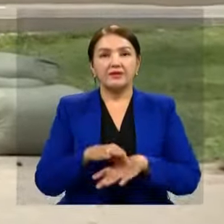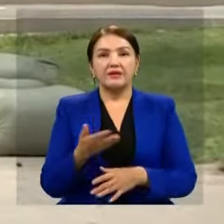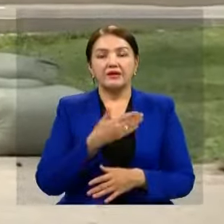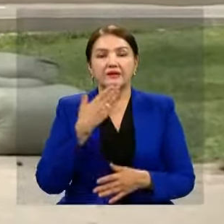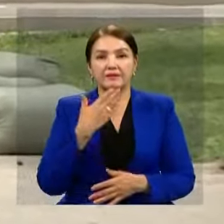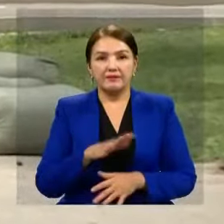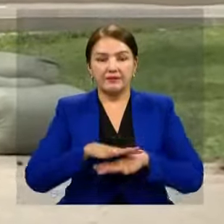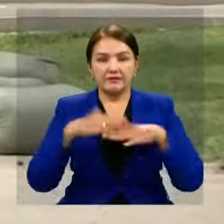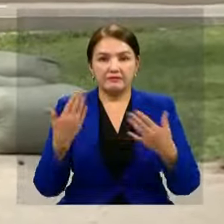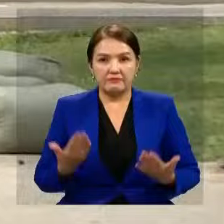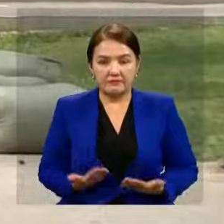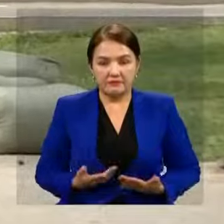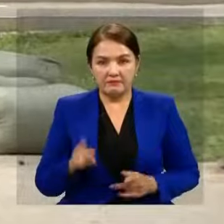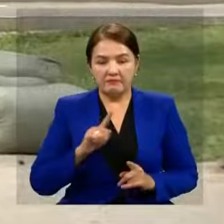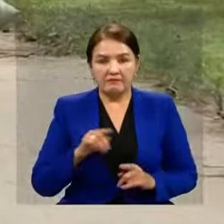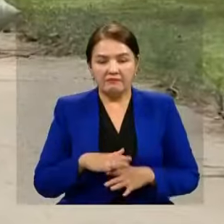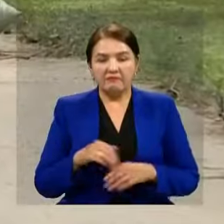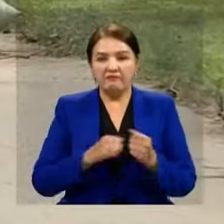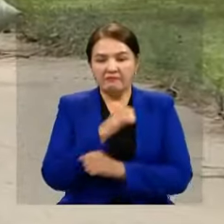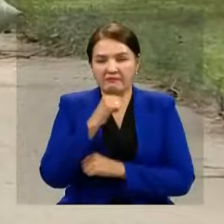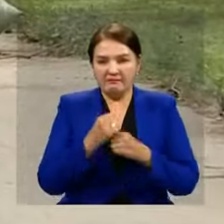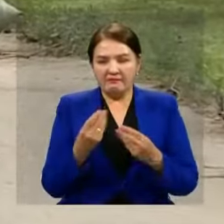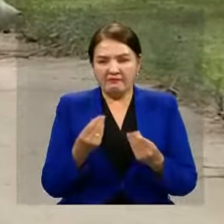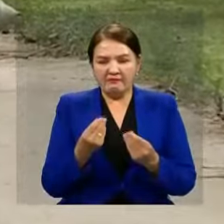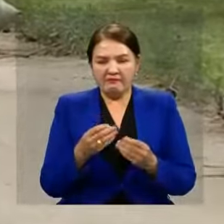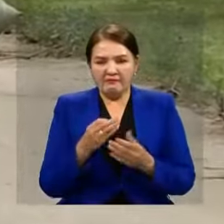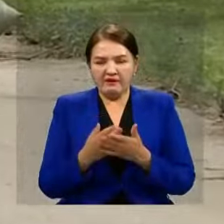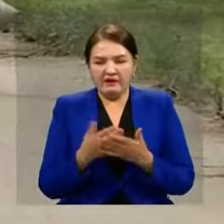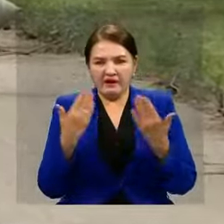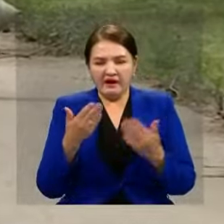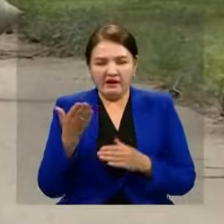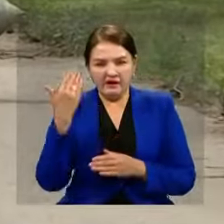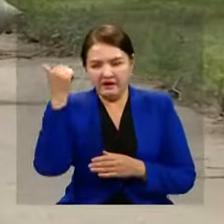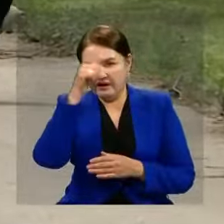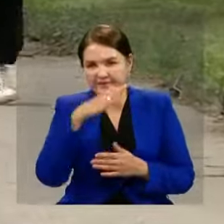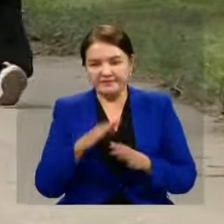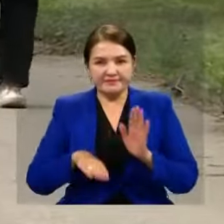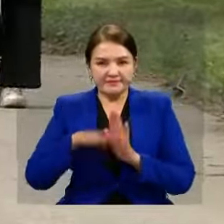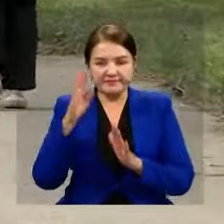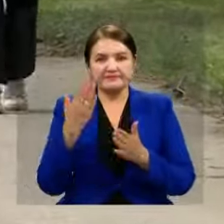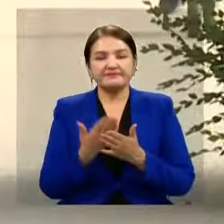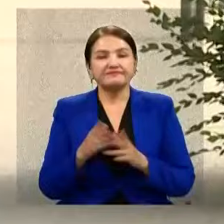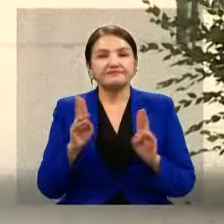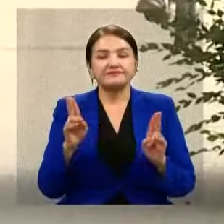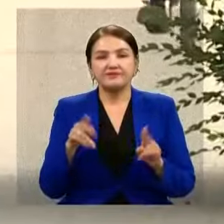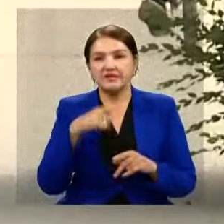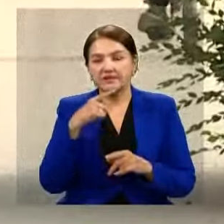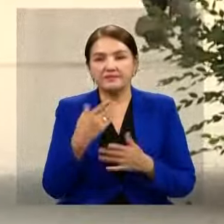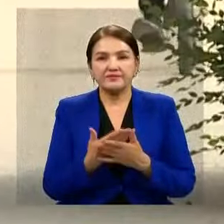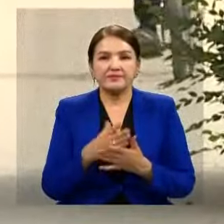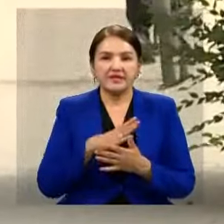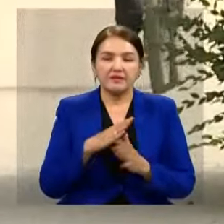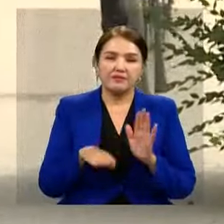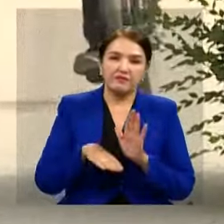опроса большинство жителей отметили, что их материальное и финансовое положение по сравнению с прошлым улучшилось. Кто-то подчеркнул